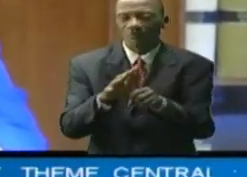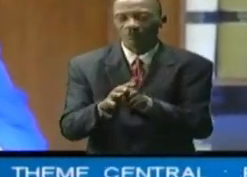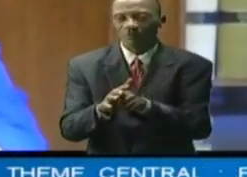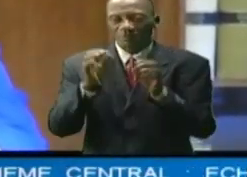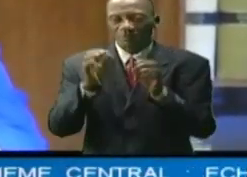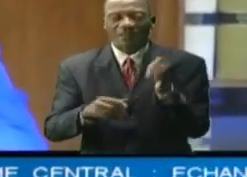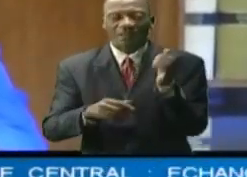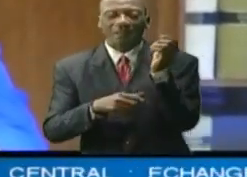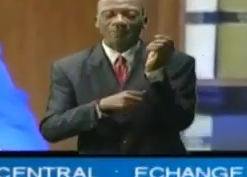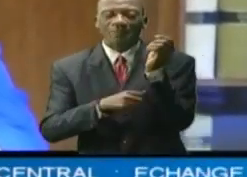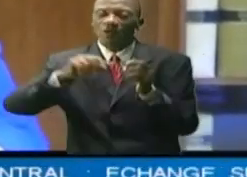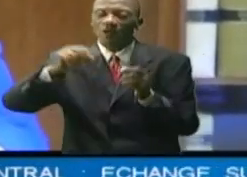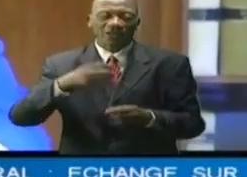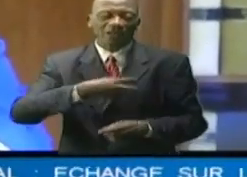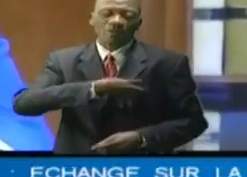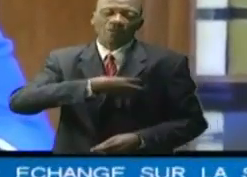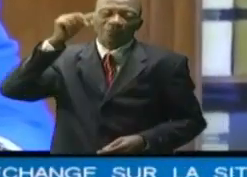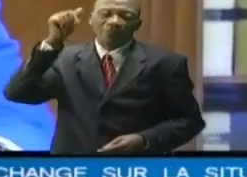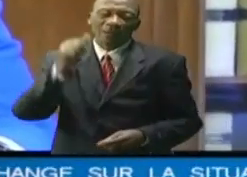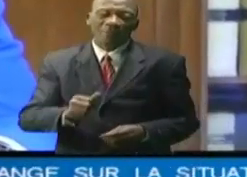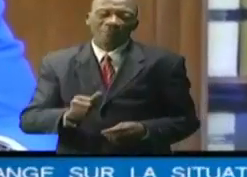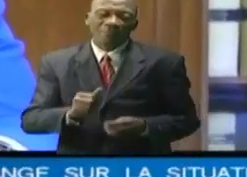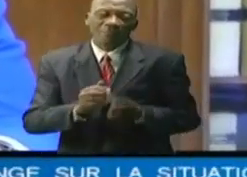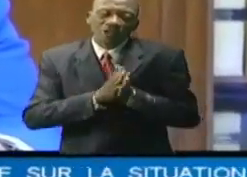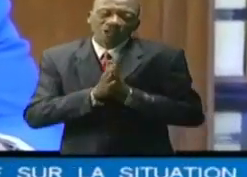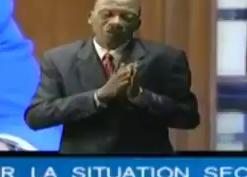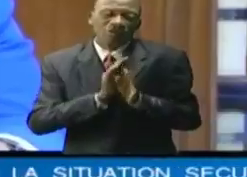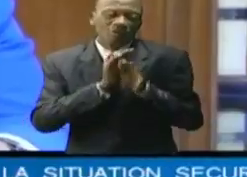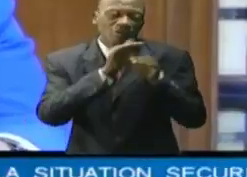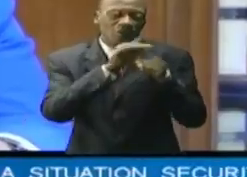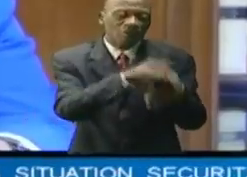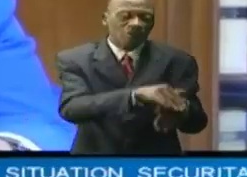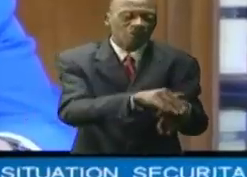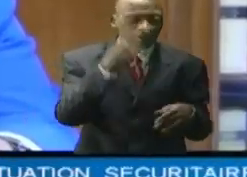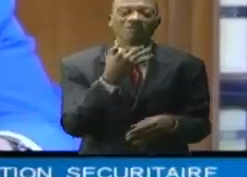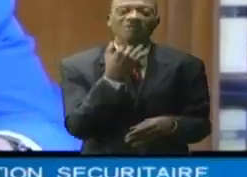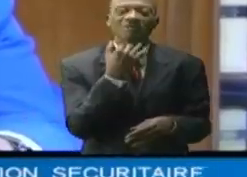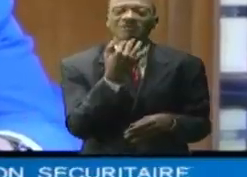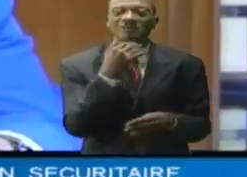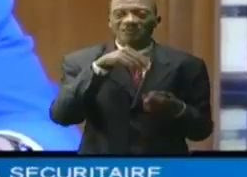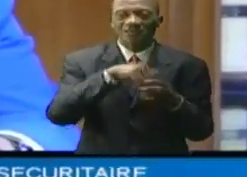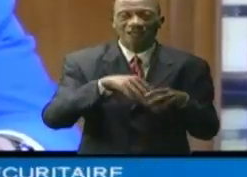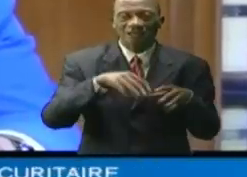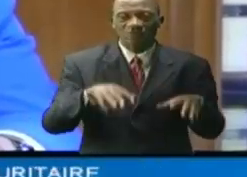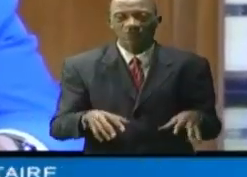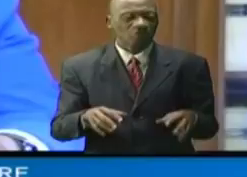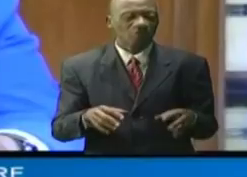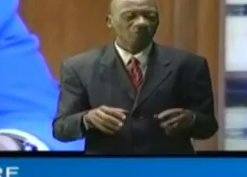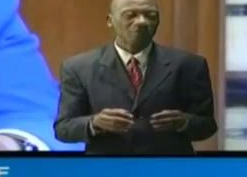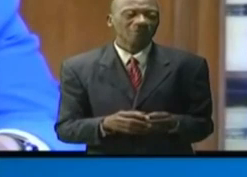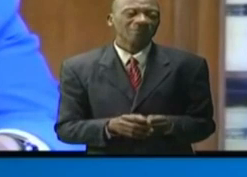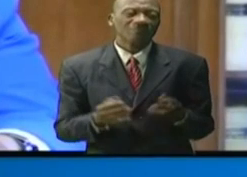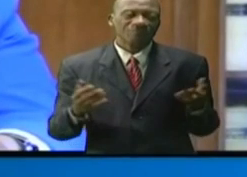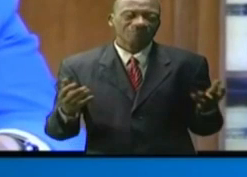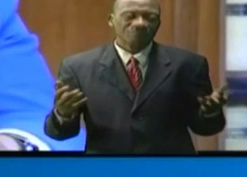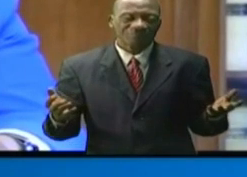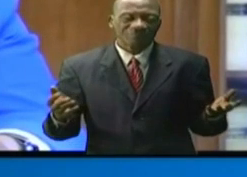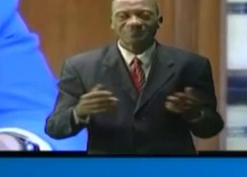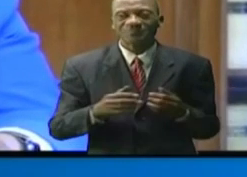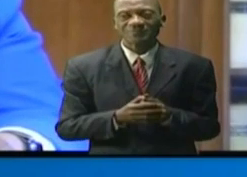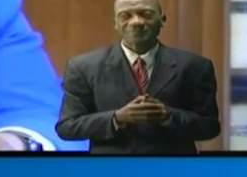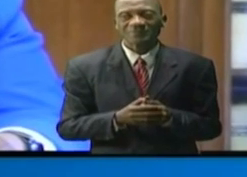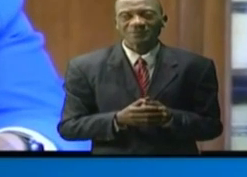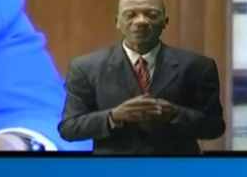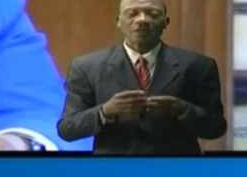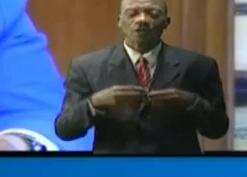convoitises qui engendrent l'insécurité en instaurant une situation quasi permanente de